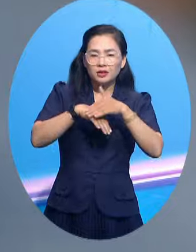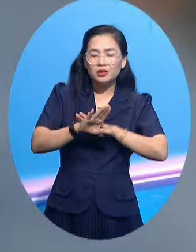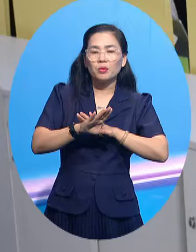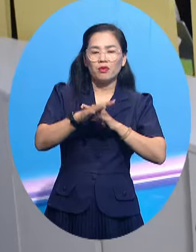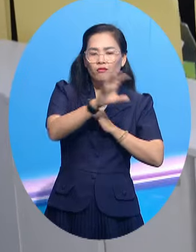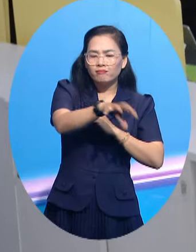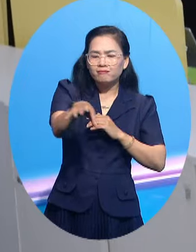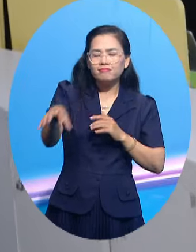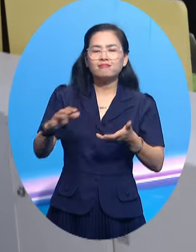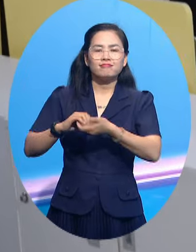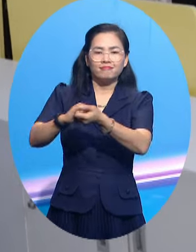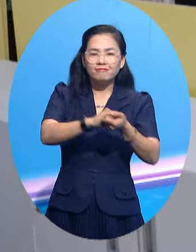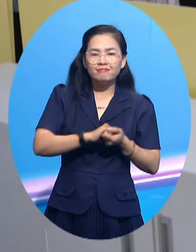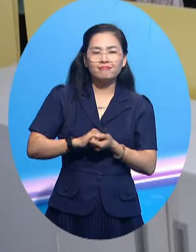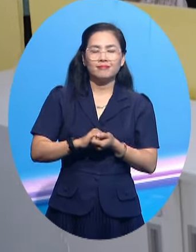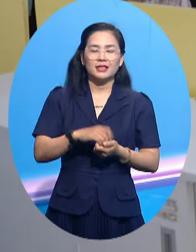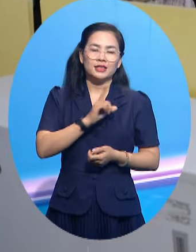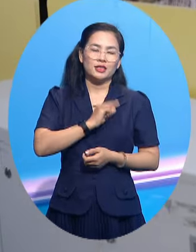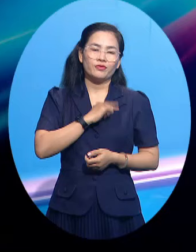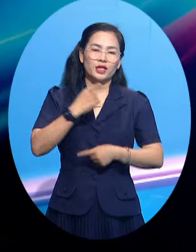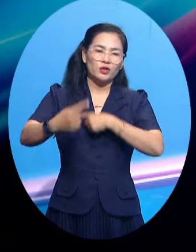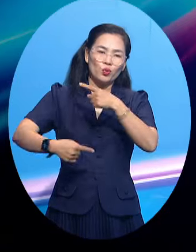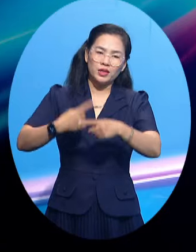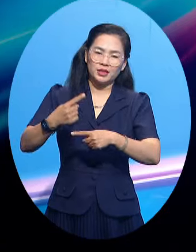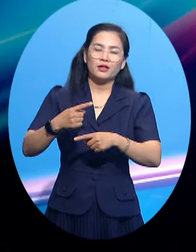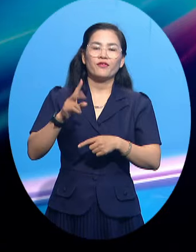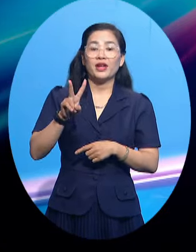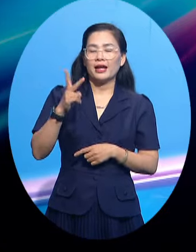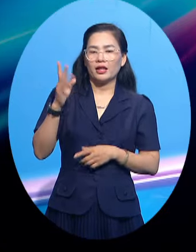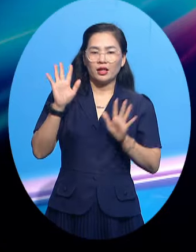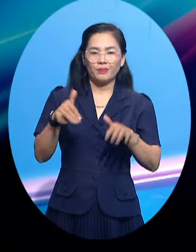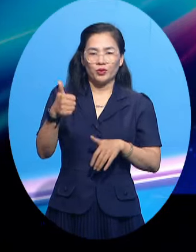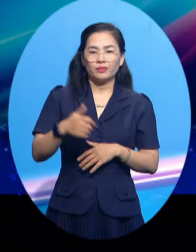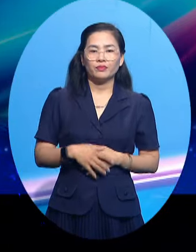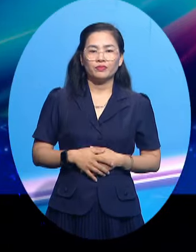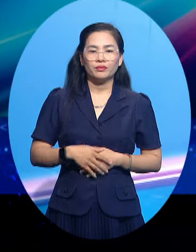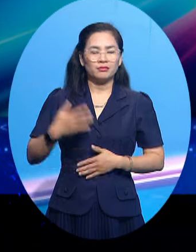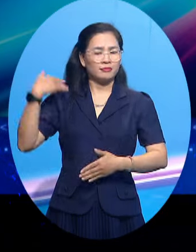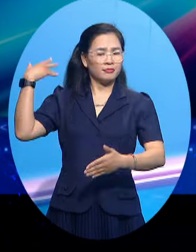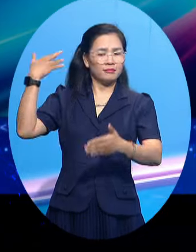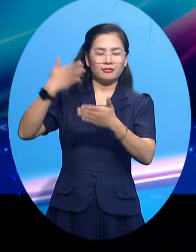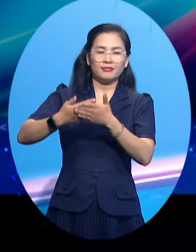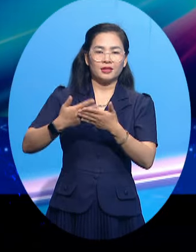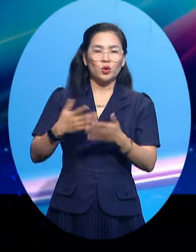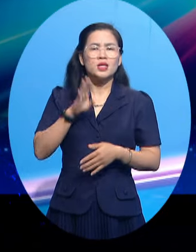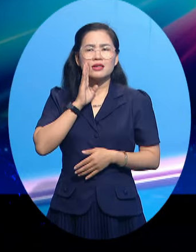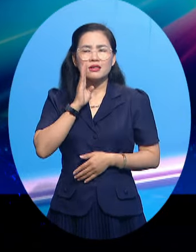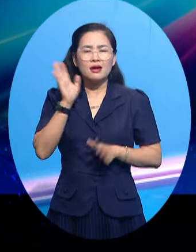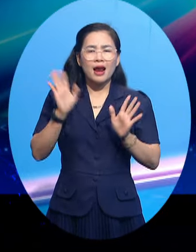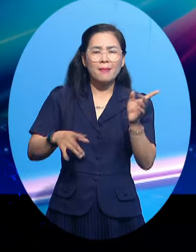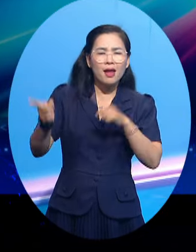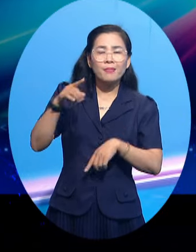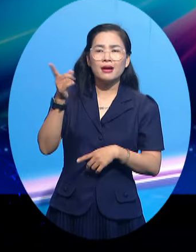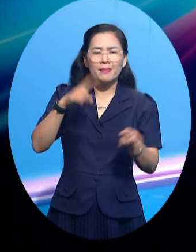từng đơn vị, giải quyết bài toán tối ưu chi phí vận hành. Trong 2 năm vừa qua, tôi liên tục phát triển, thử nghiệm và xây dựng và cải